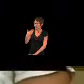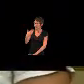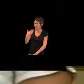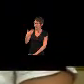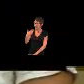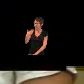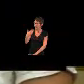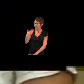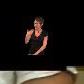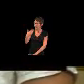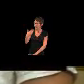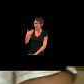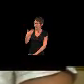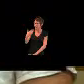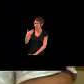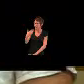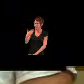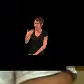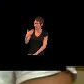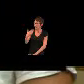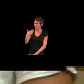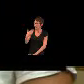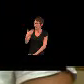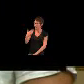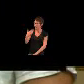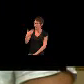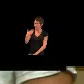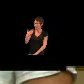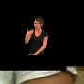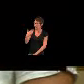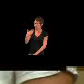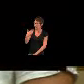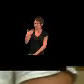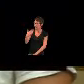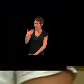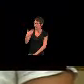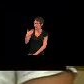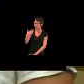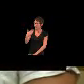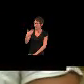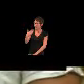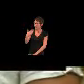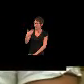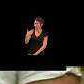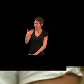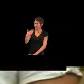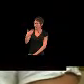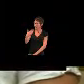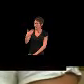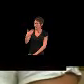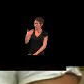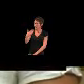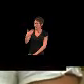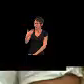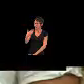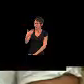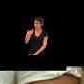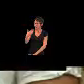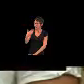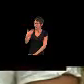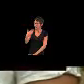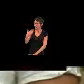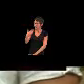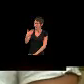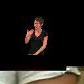dispositif technique et notamment une application mobile, c'est très pratique, parfait. Au point 3, bravo, très bonne initiative concernant le